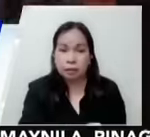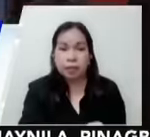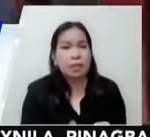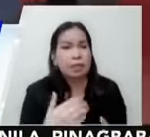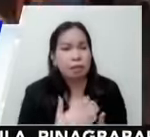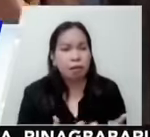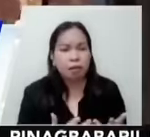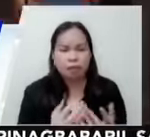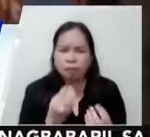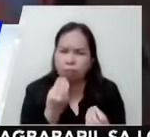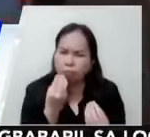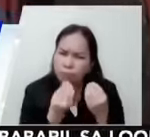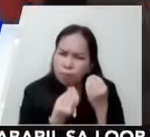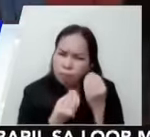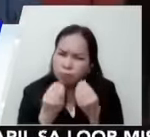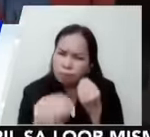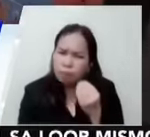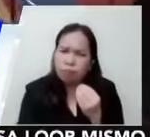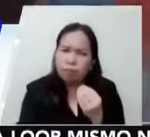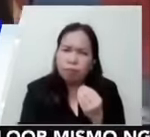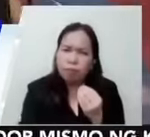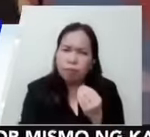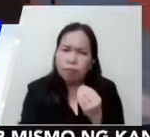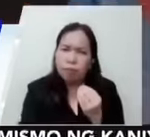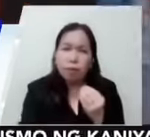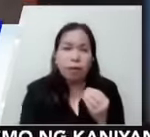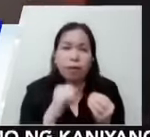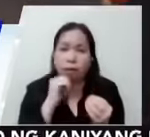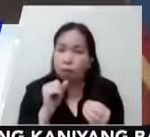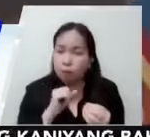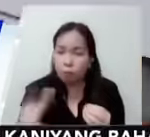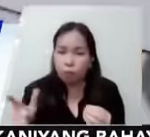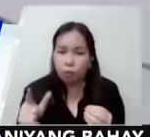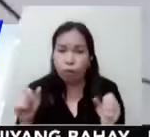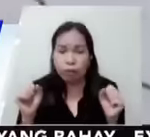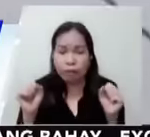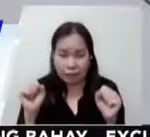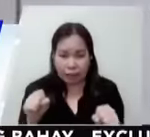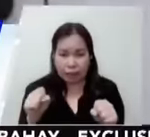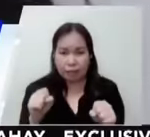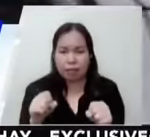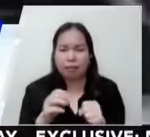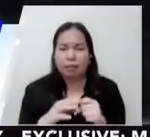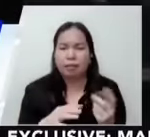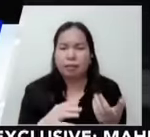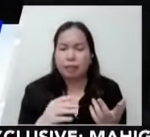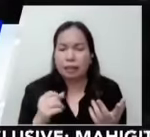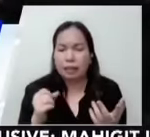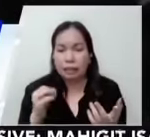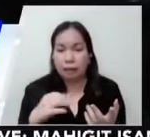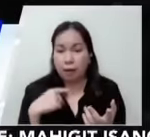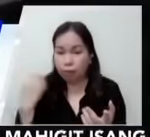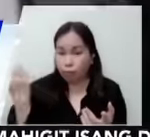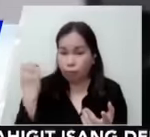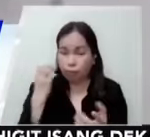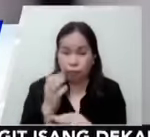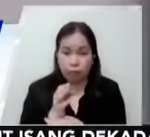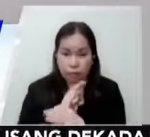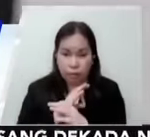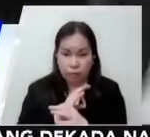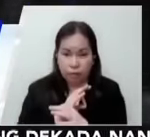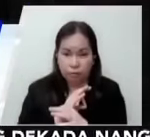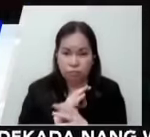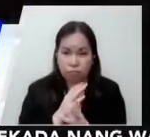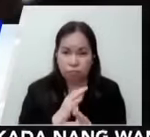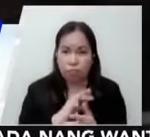pala lahat sila ay pwede sa busway kahit may emergency susunduin. Kung walang sakay na